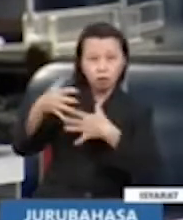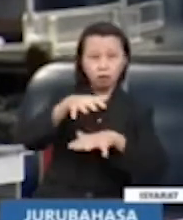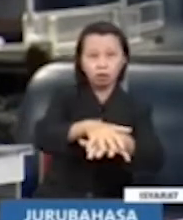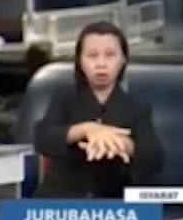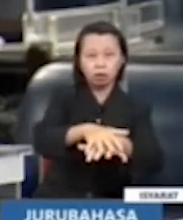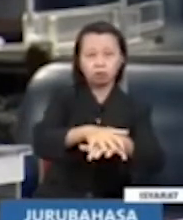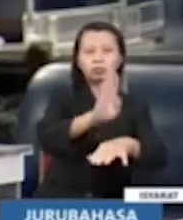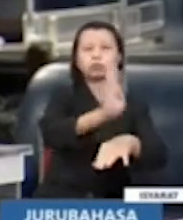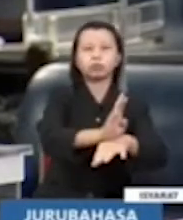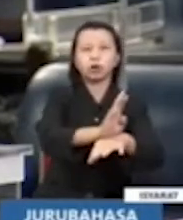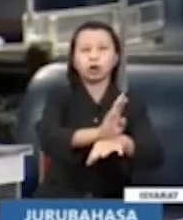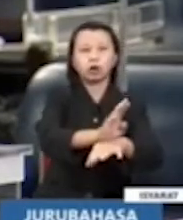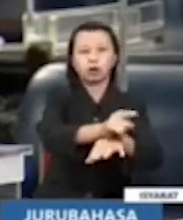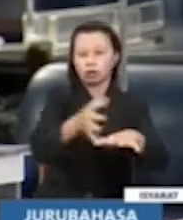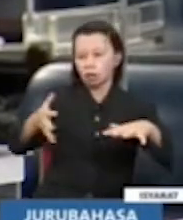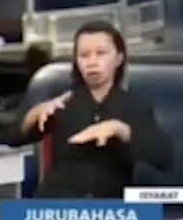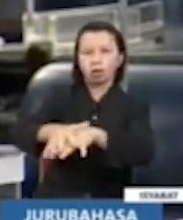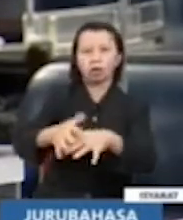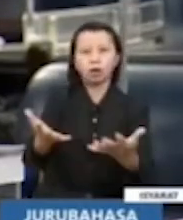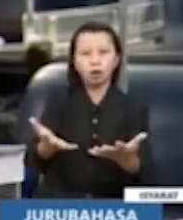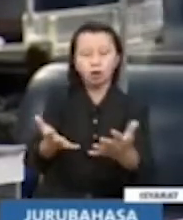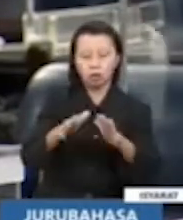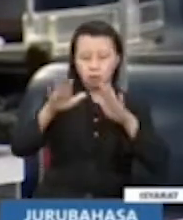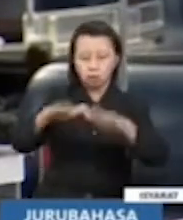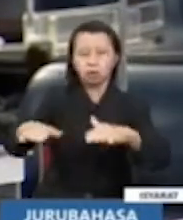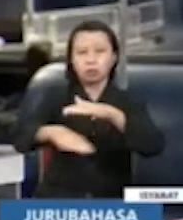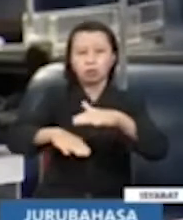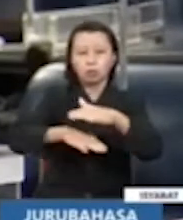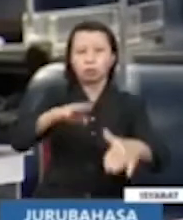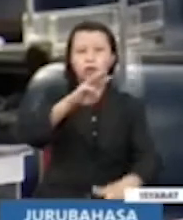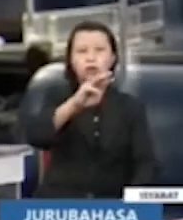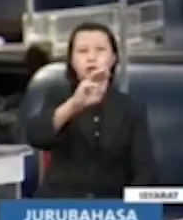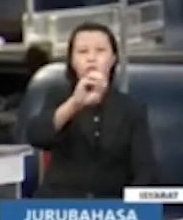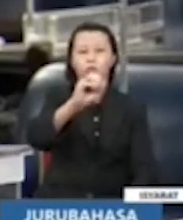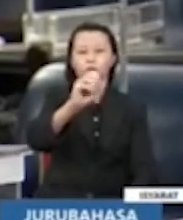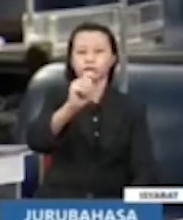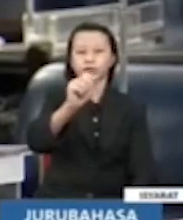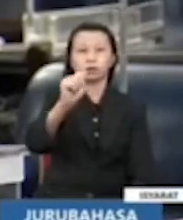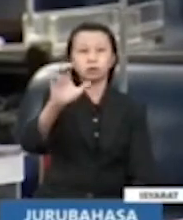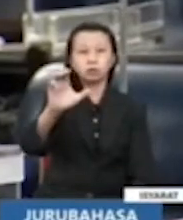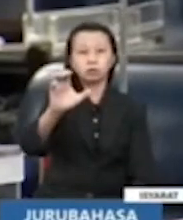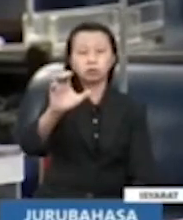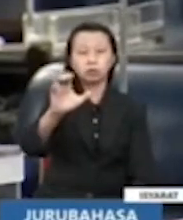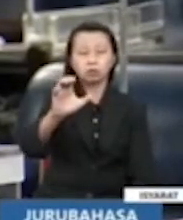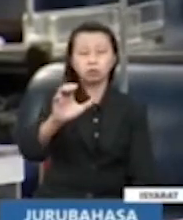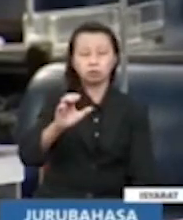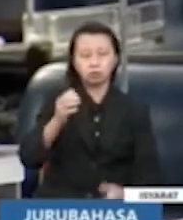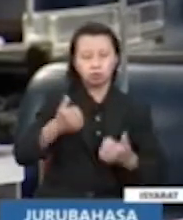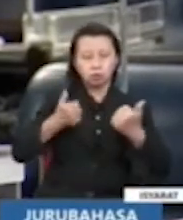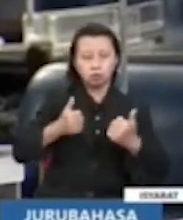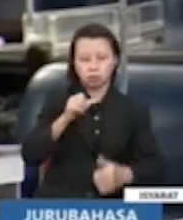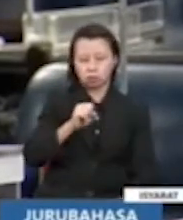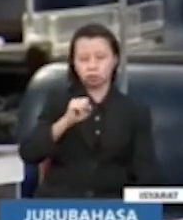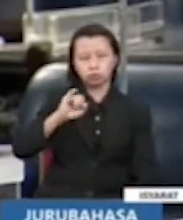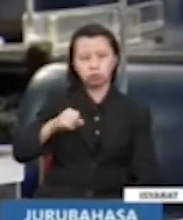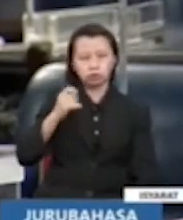atasi-atasi kebudayaan yang ditempatkan di bawah MUTEK di sama ada Suruhanjaya, Suruhanjaya